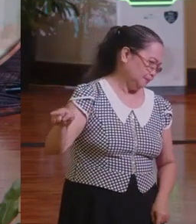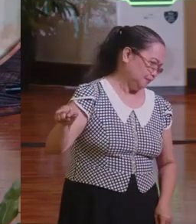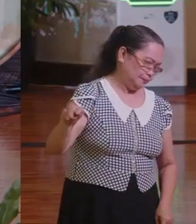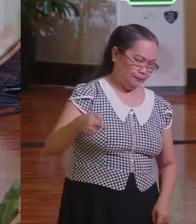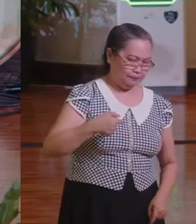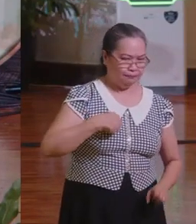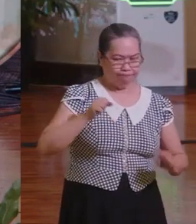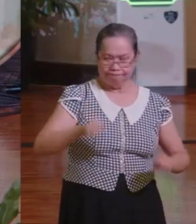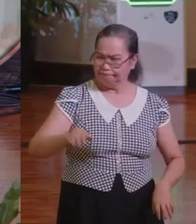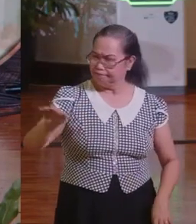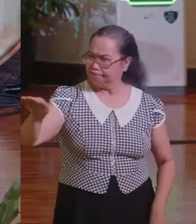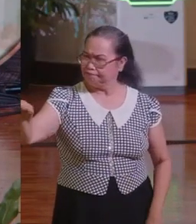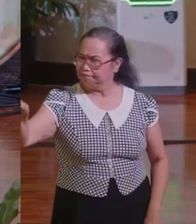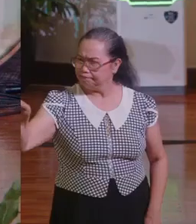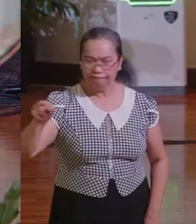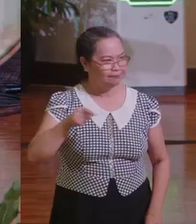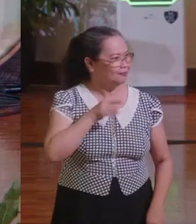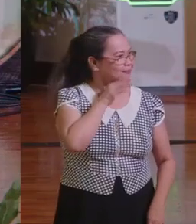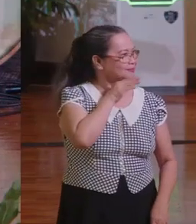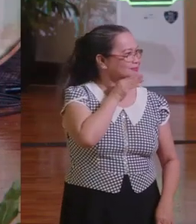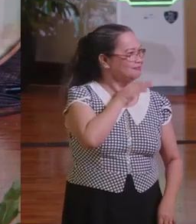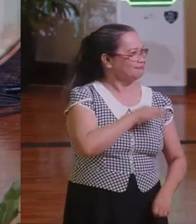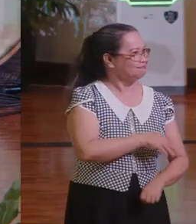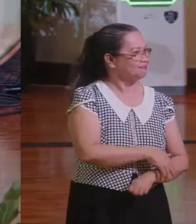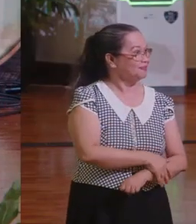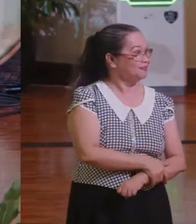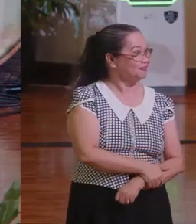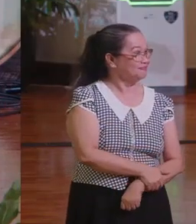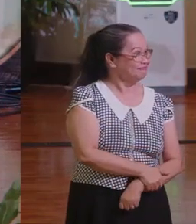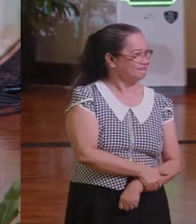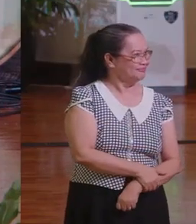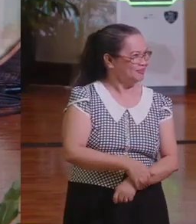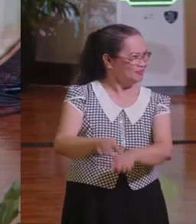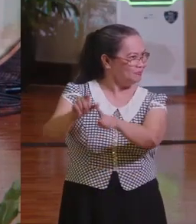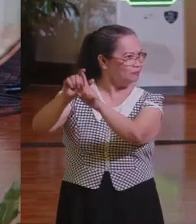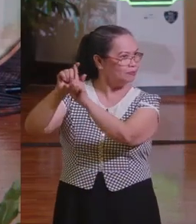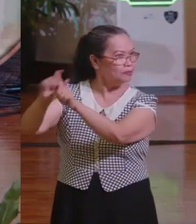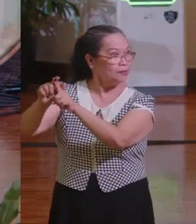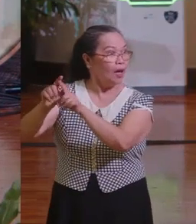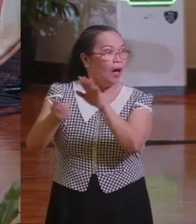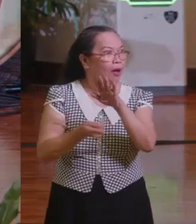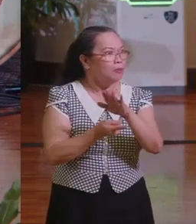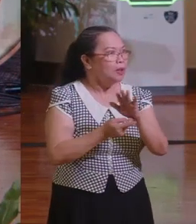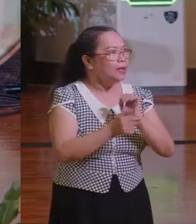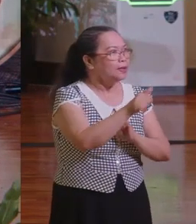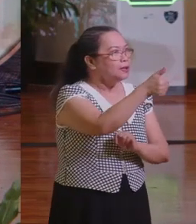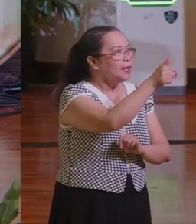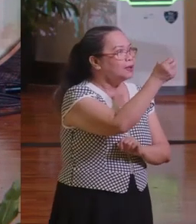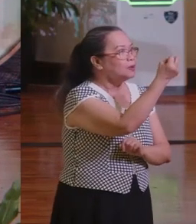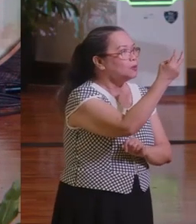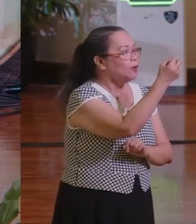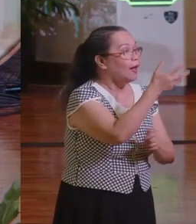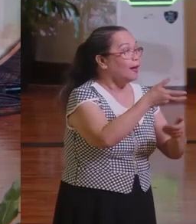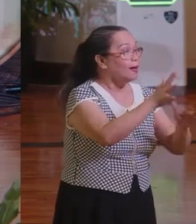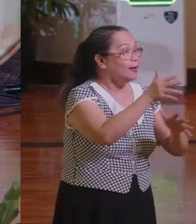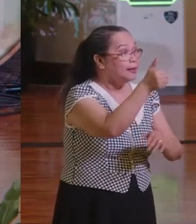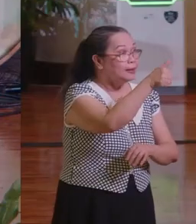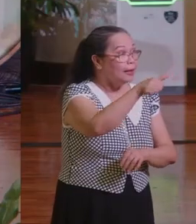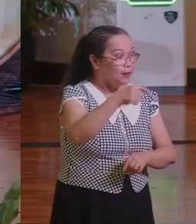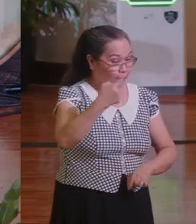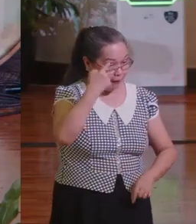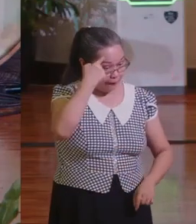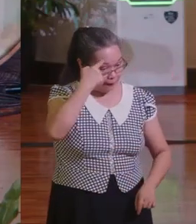Kaya kong punahin yung kapatid na yon. No? Ang sabi ni Pablo sa 1 Corinthians 10:12, therefore let anyone who